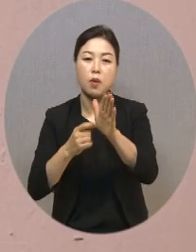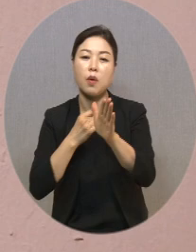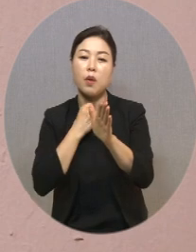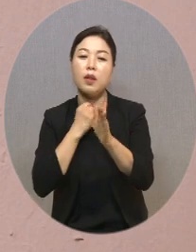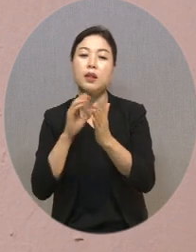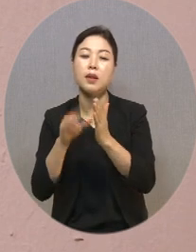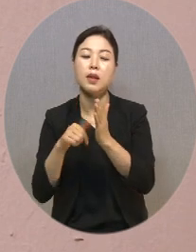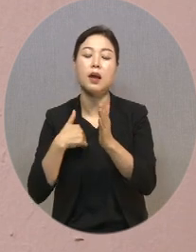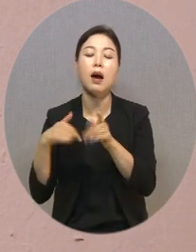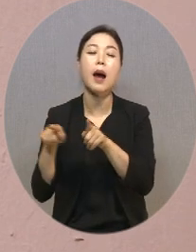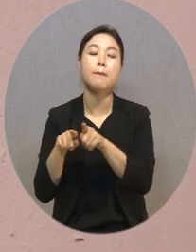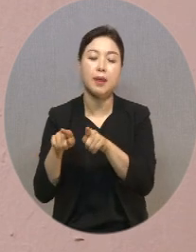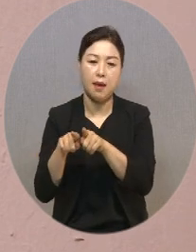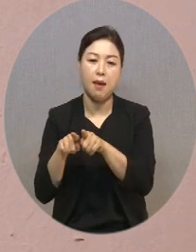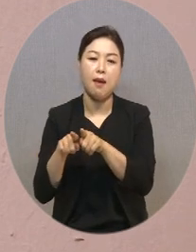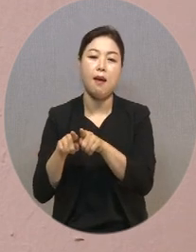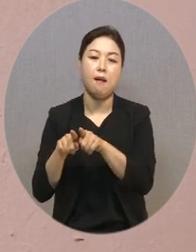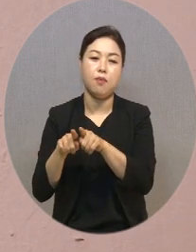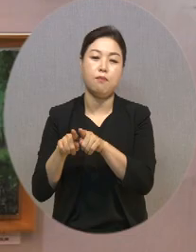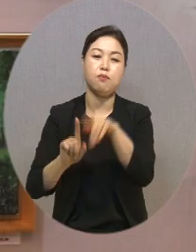나와 함께 있기도 합니다.